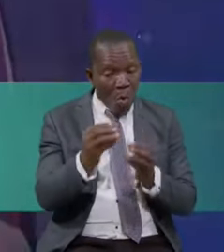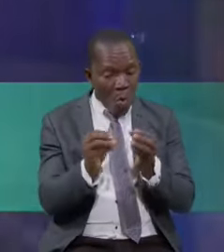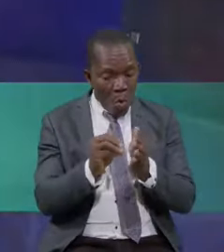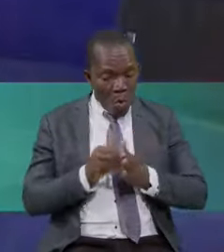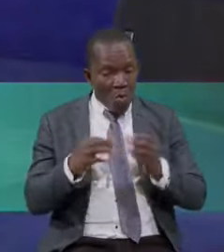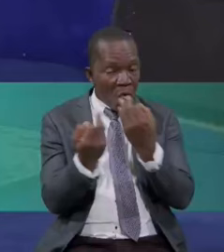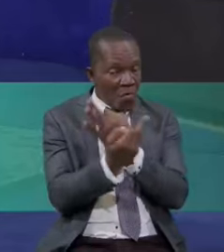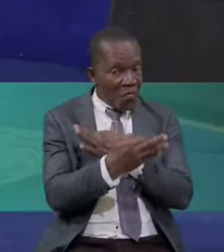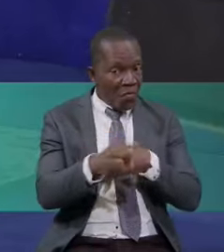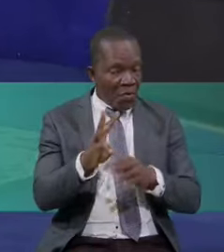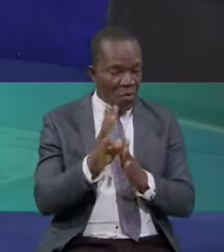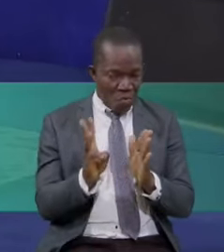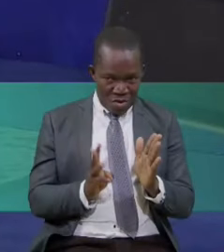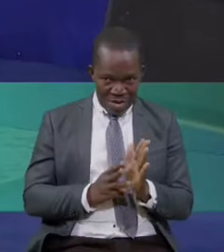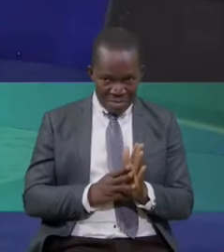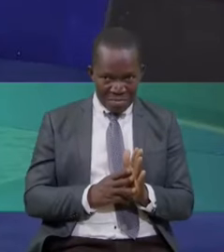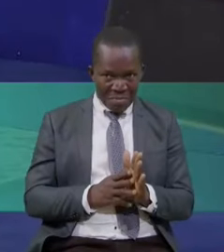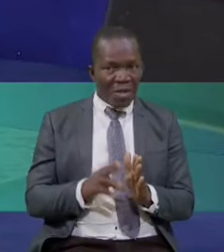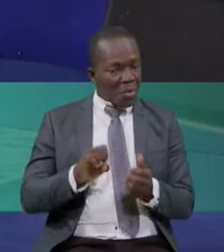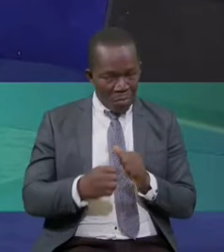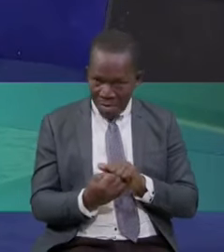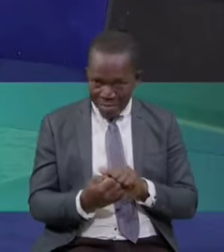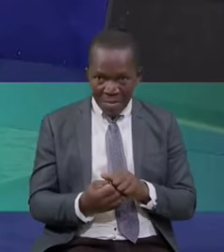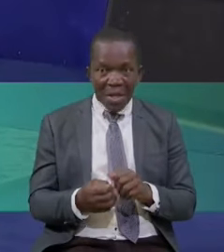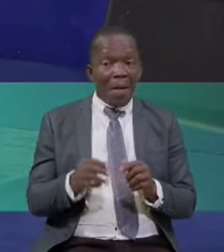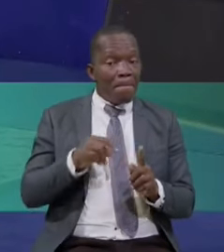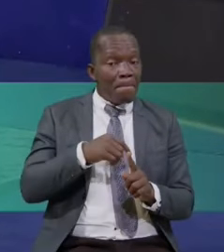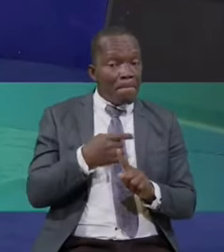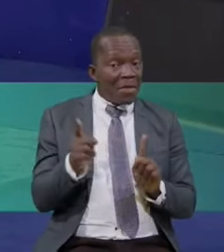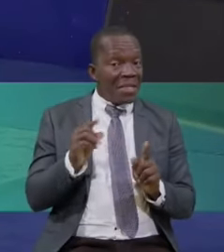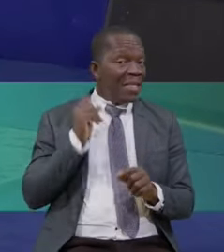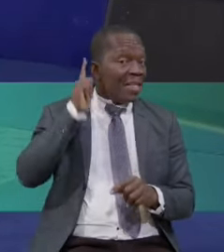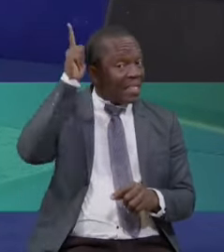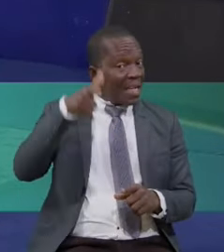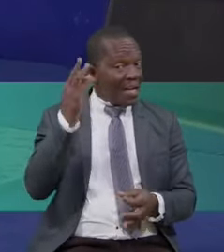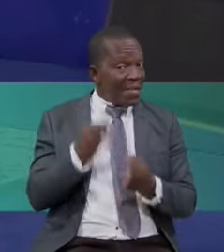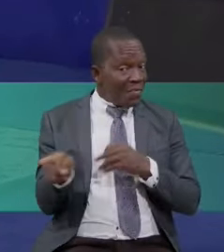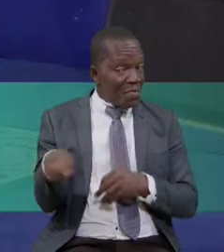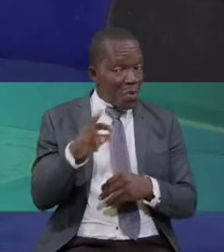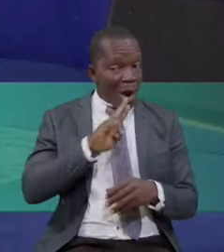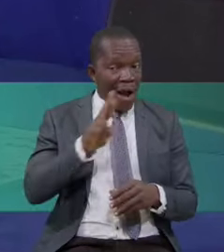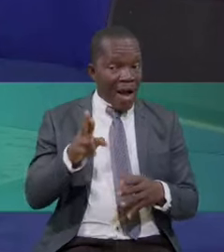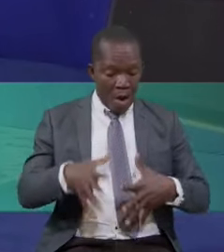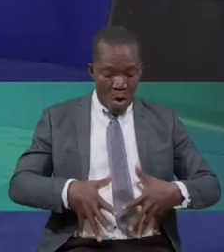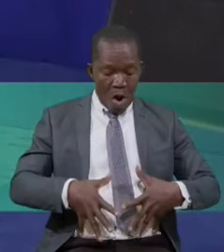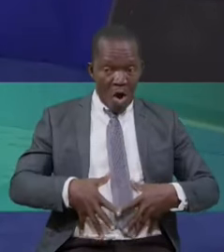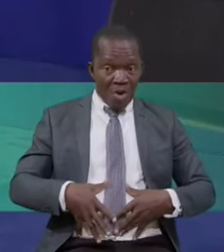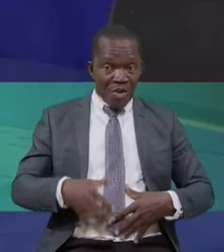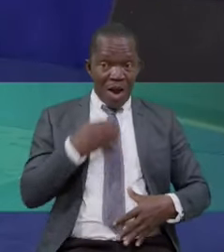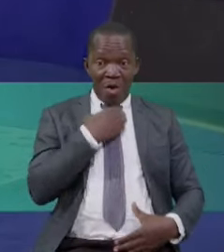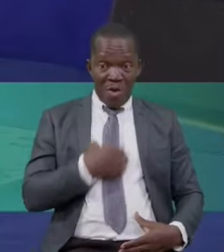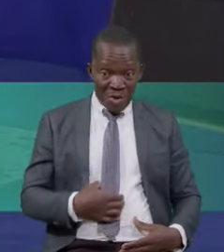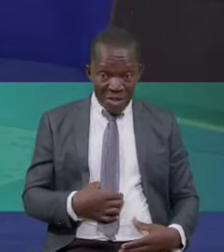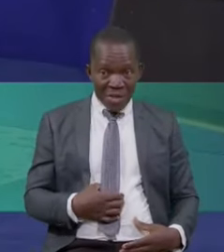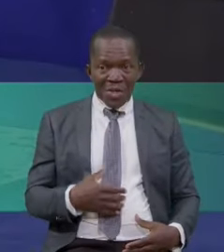quand tu as faim tu ne peux pas dire maman est-ce que je peux avoir de nourriture j'ai déjà quitté la cuisine